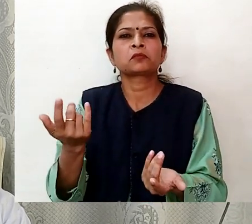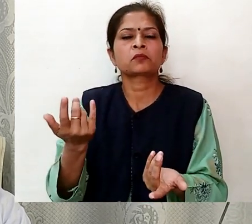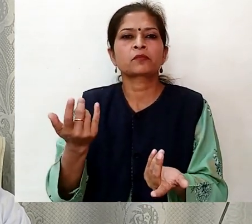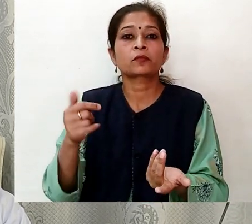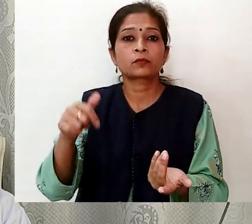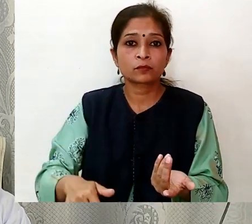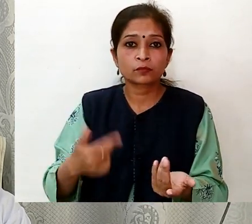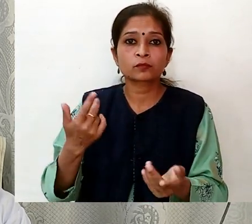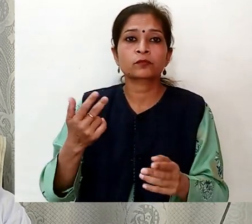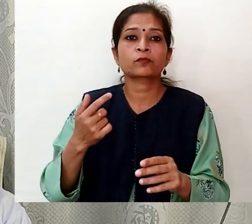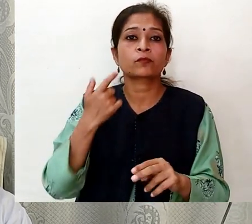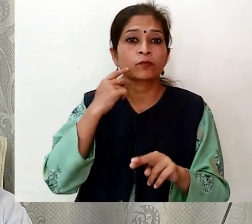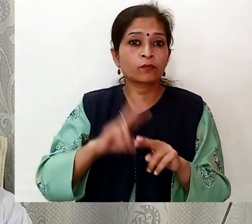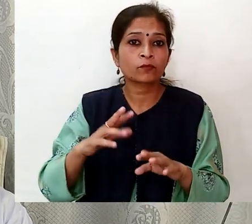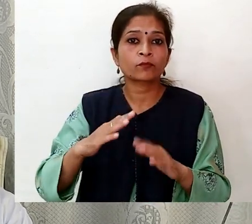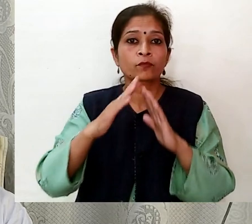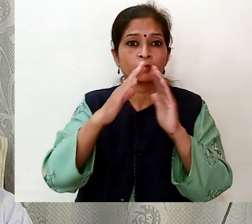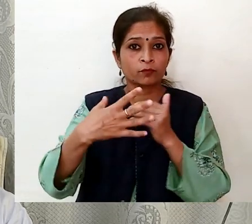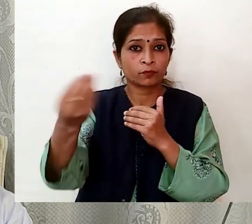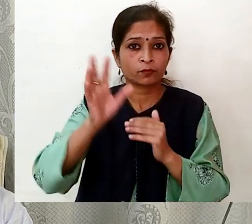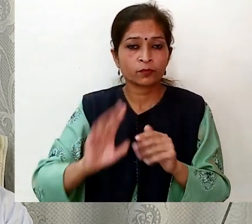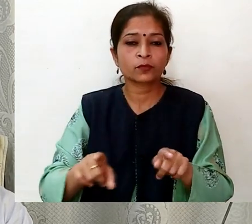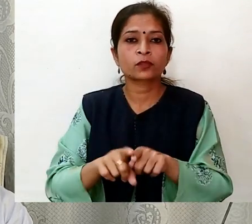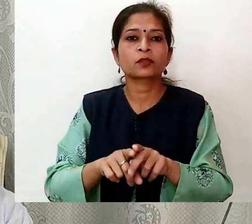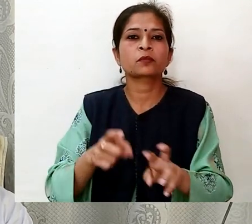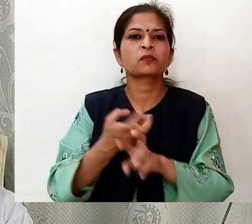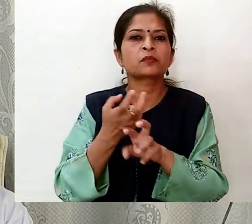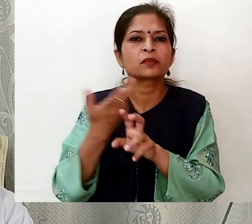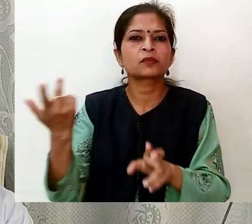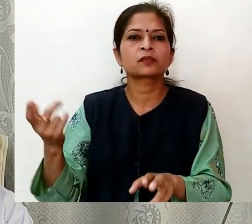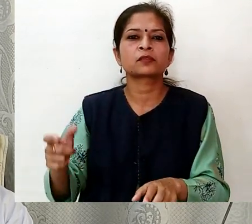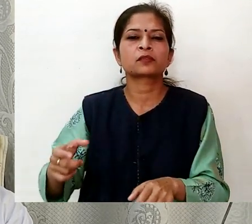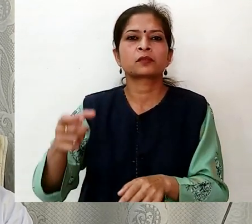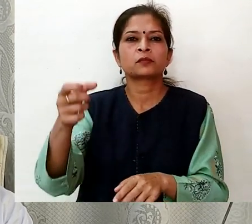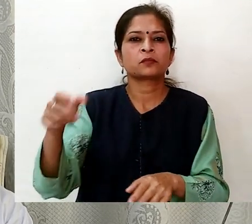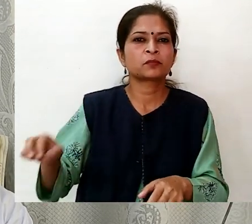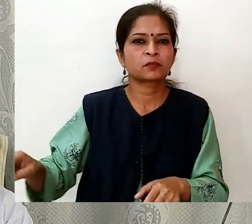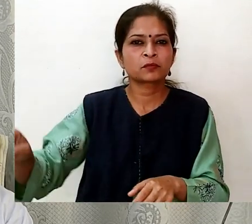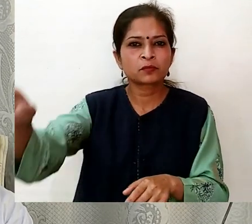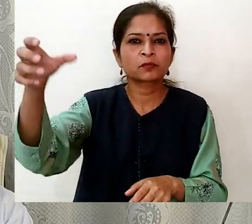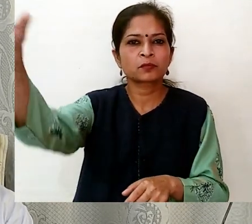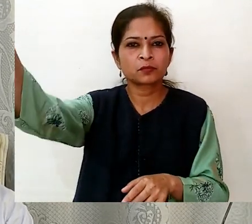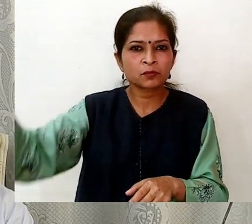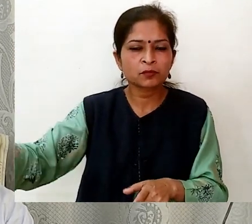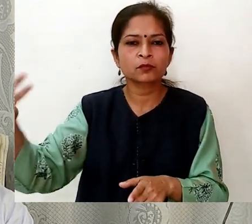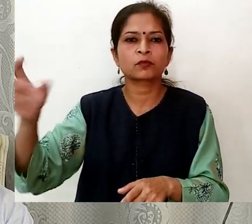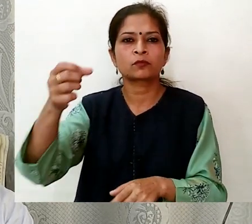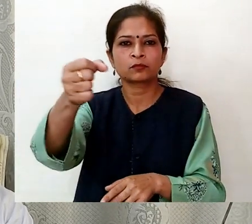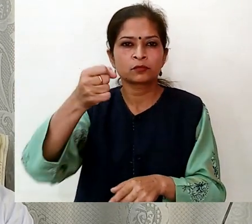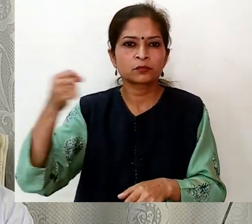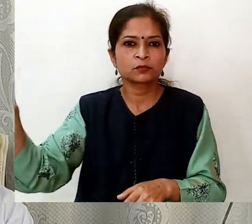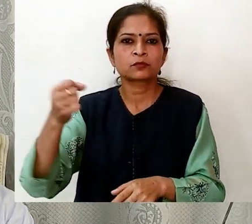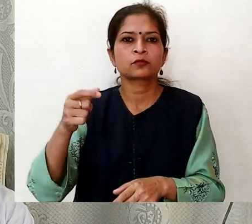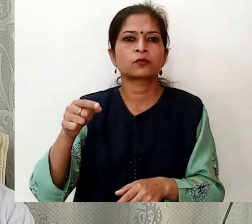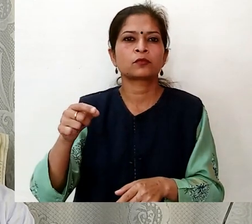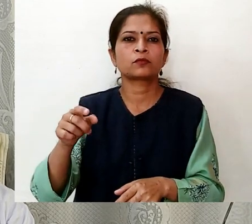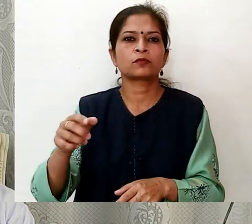और अगर आप घर के बाहर हैं तो मेटल रेलिंग्स, डोर नॉब्स, डोर हैंडल्स को छूना अवॉइड